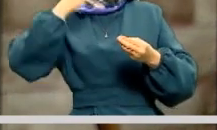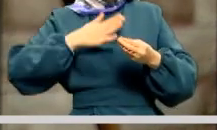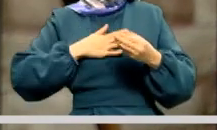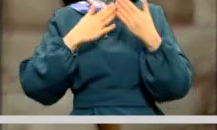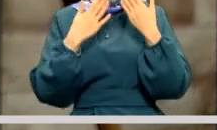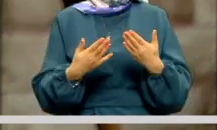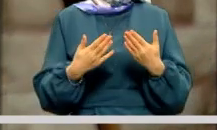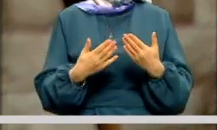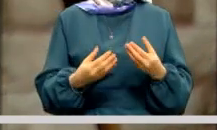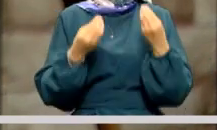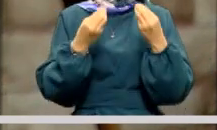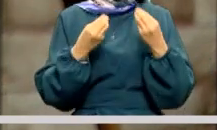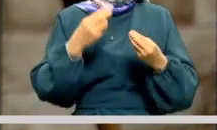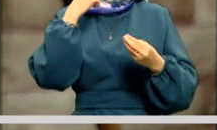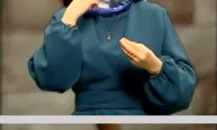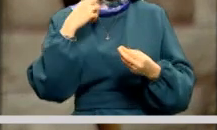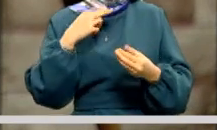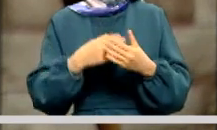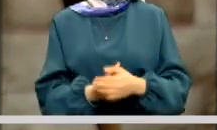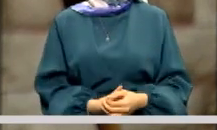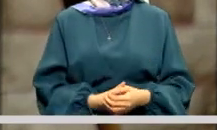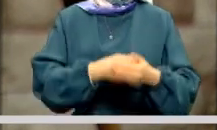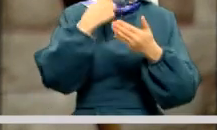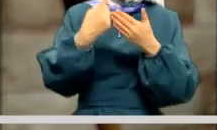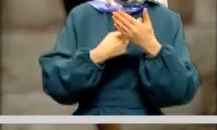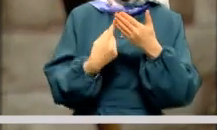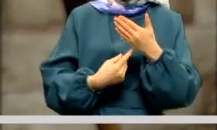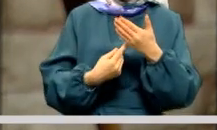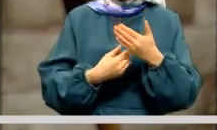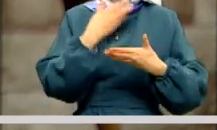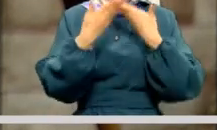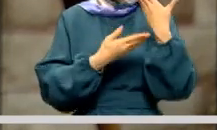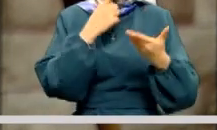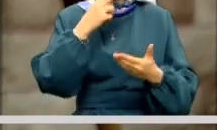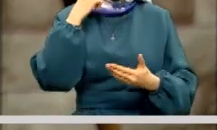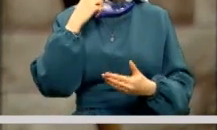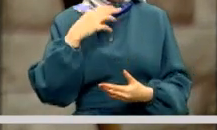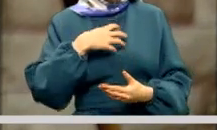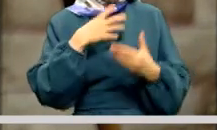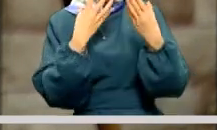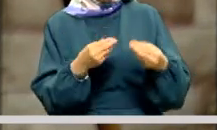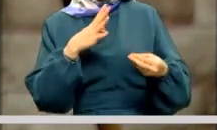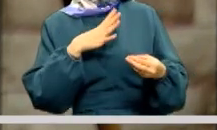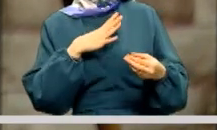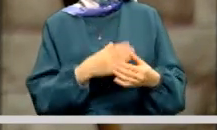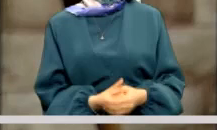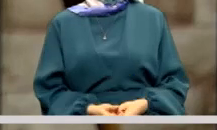güzel ahlaklı kur'anca övülmüş bir ahlaka sahip ve